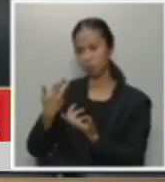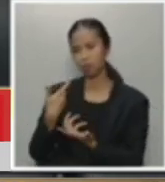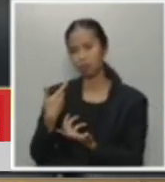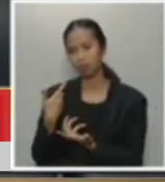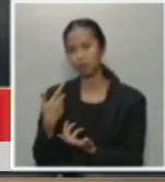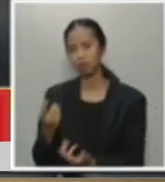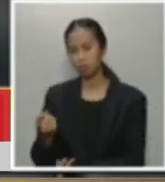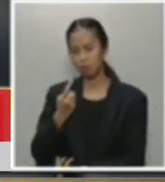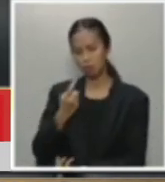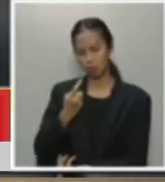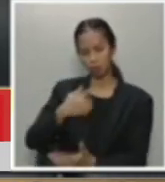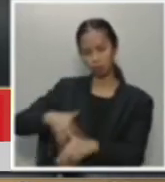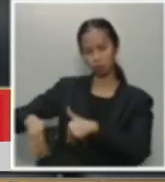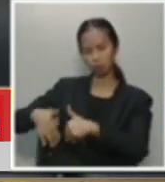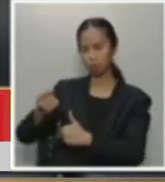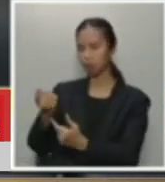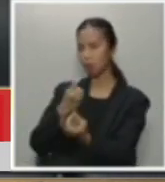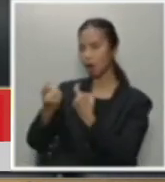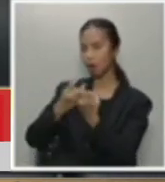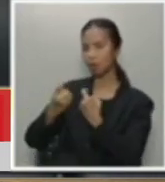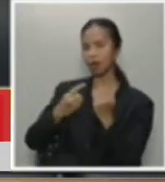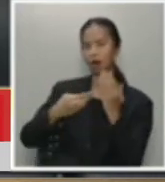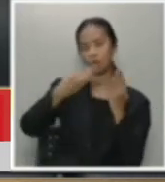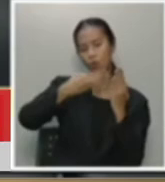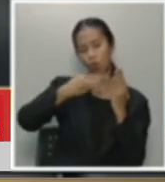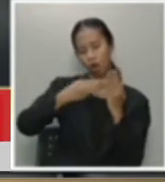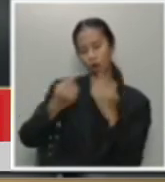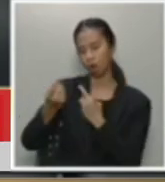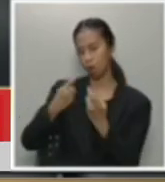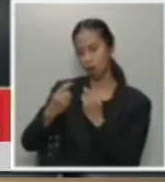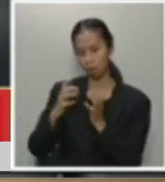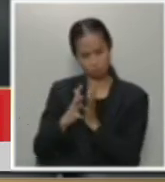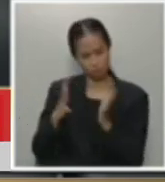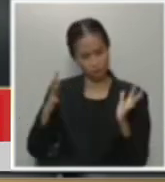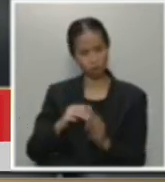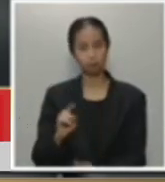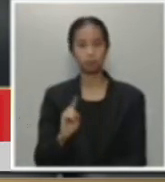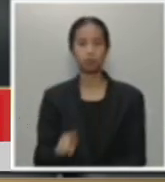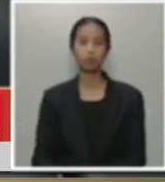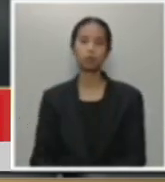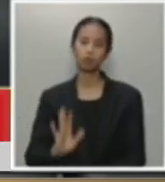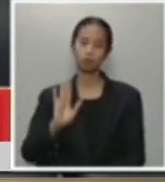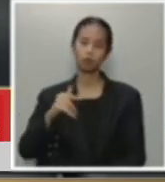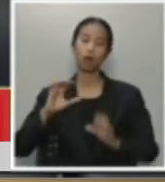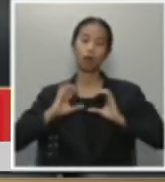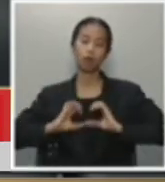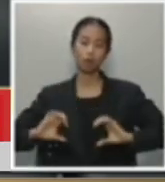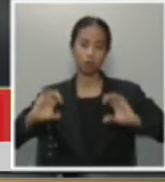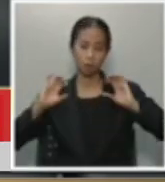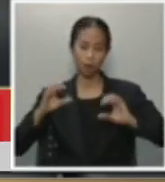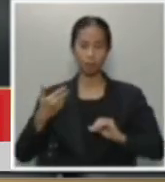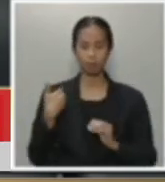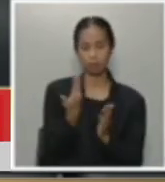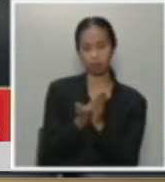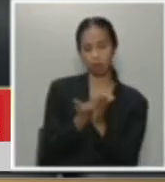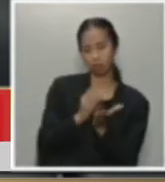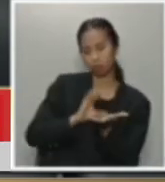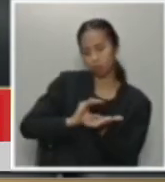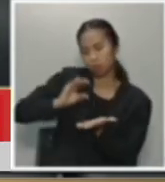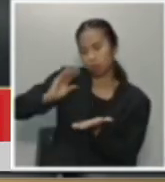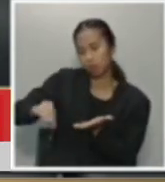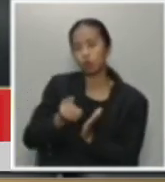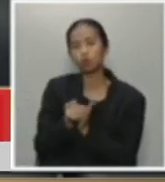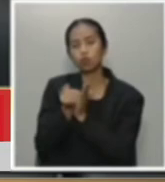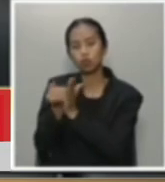ทวงถามจากประชาชนจังหวัดหนองคายเขต2จำนวนมากว่าไหนว่ารัฐบาลนี้จะมีเงินช่วยเหลือภัย